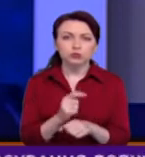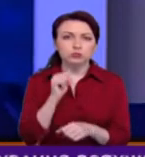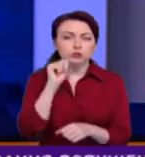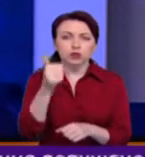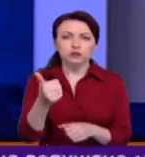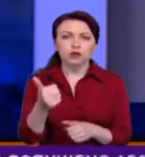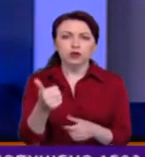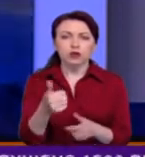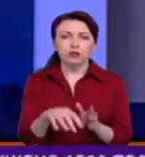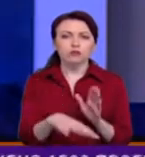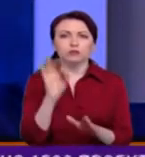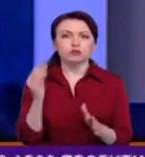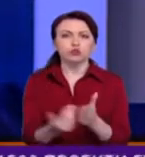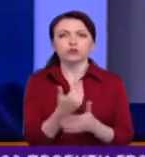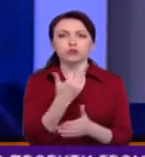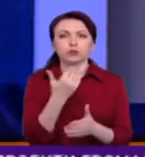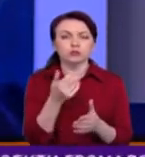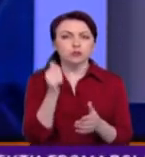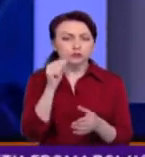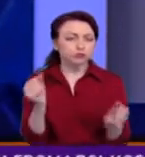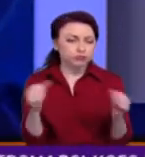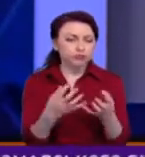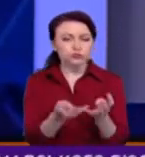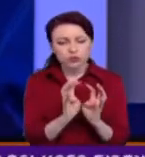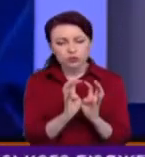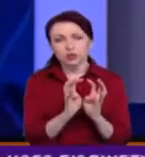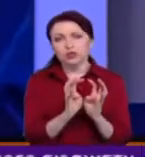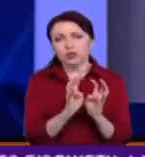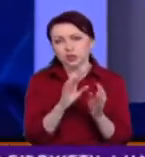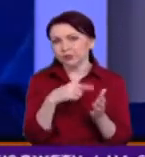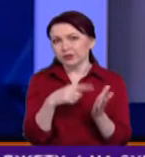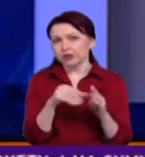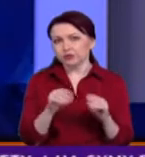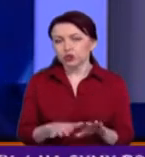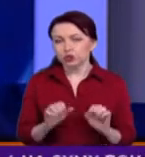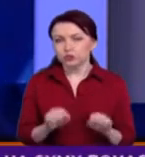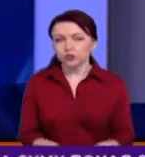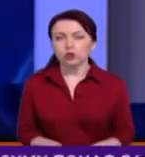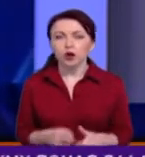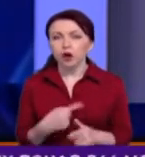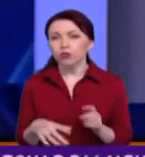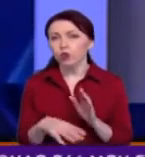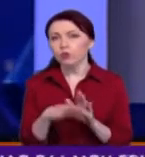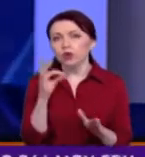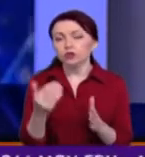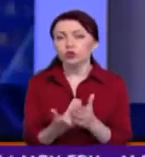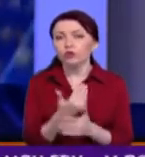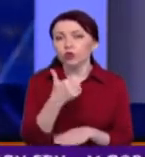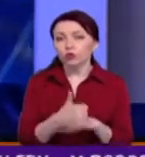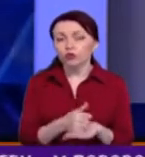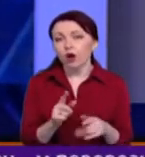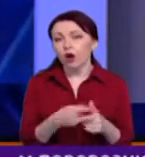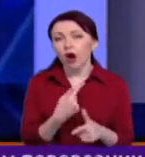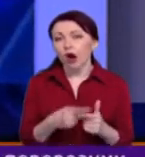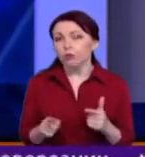завтра, завтра-післязавтра зібратися і це питання вирішити, або обрати нового голову, або в